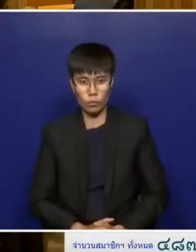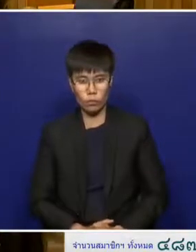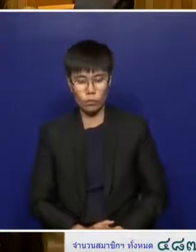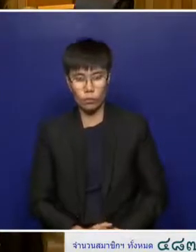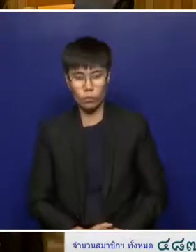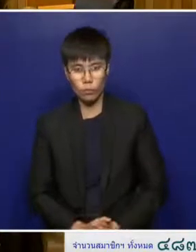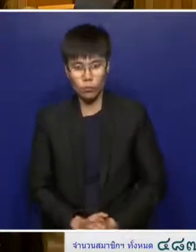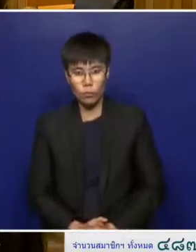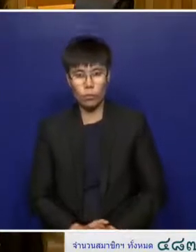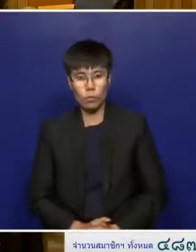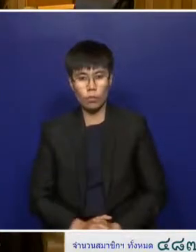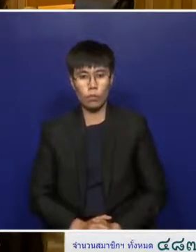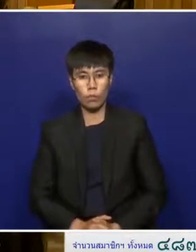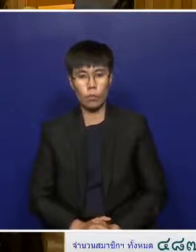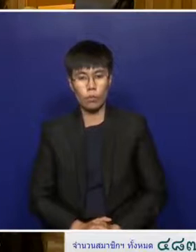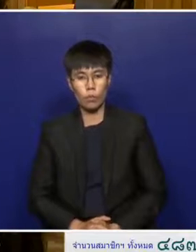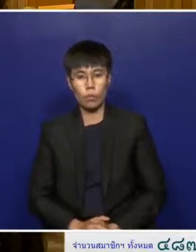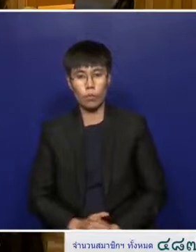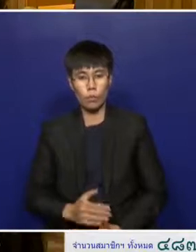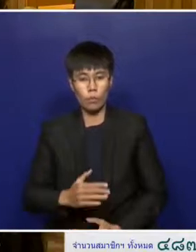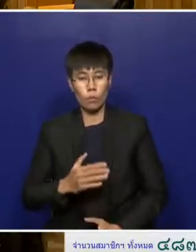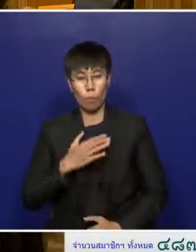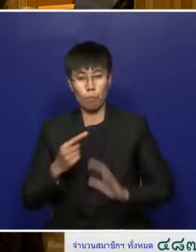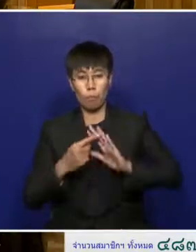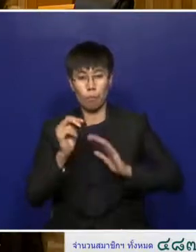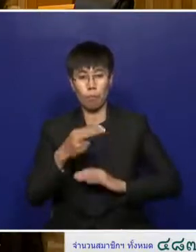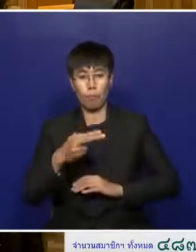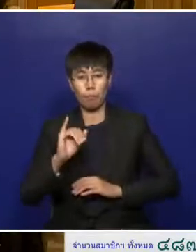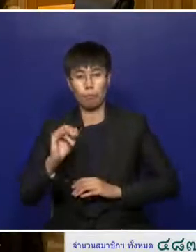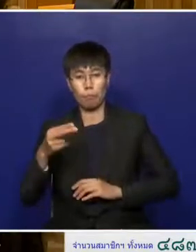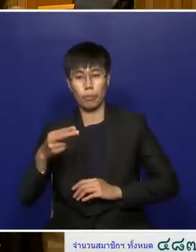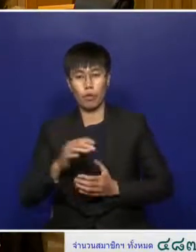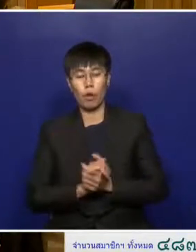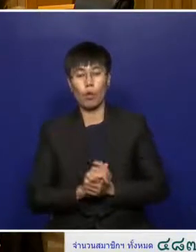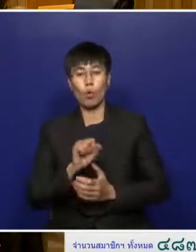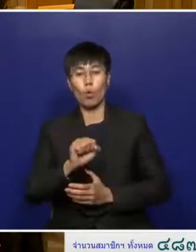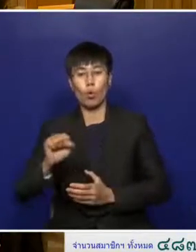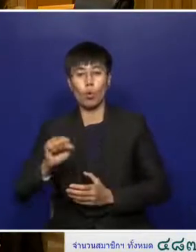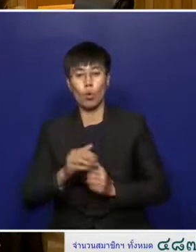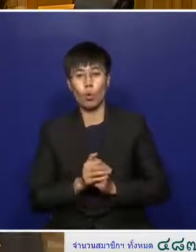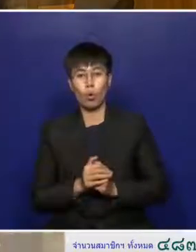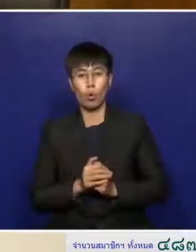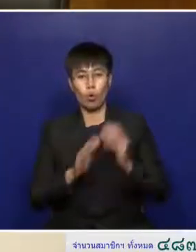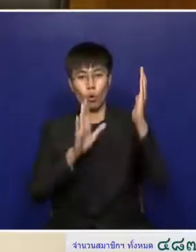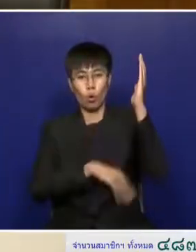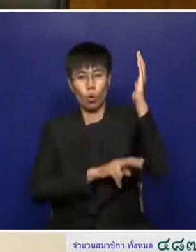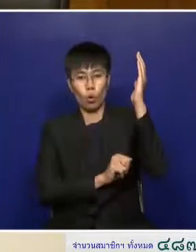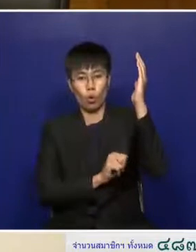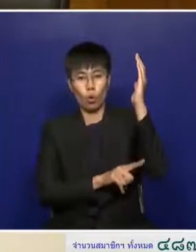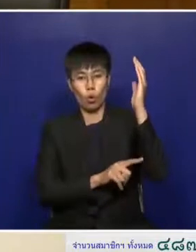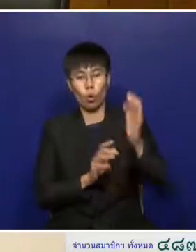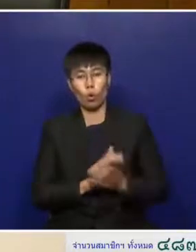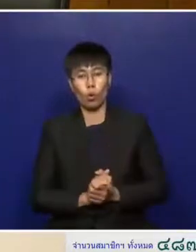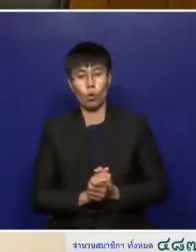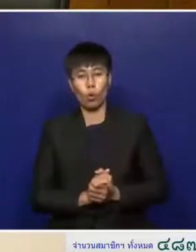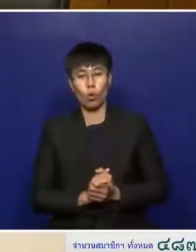ท่านประธานที่เคารพกับผมเทพไทยเสนพงศ์สมาชิกสภาผู้แทนราษฎรจังหวัดนครศรีธรรมราชในฐานะ